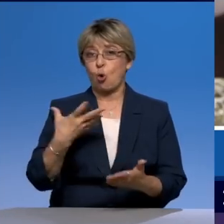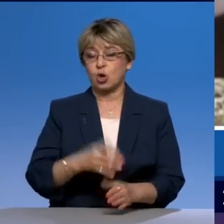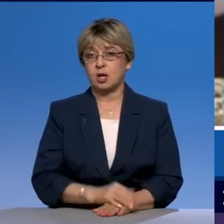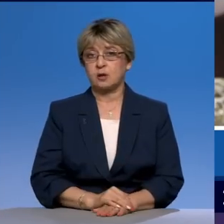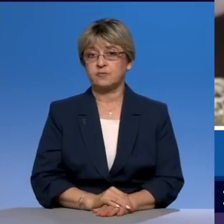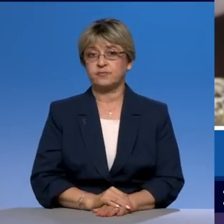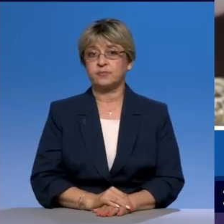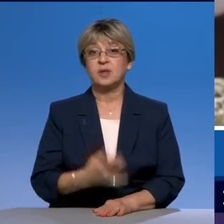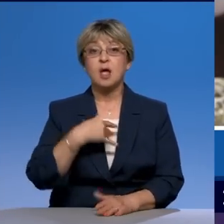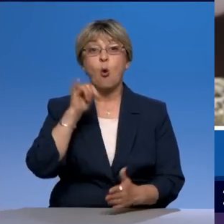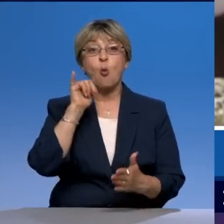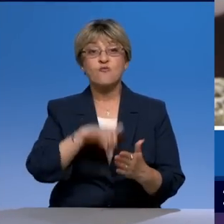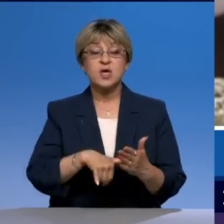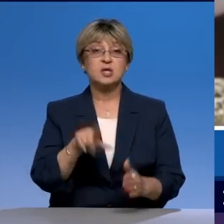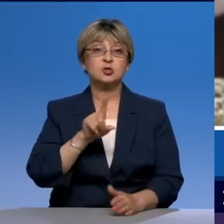Я уверен, что